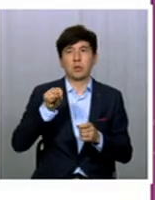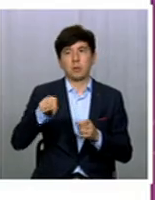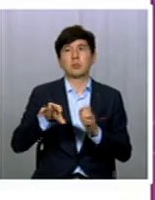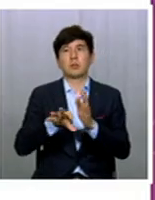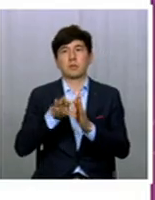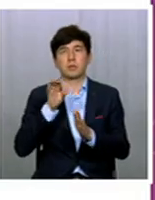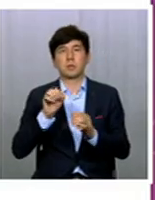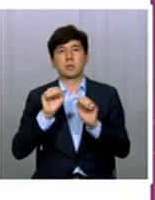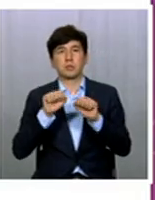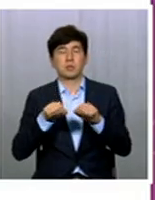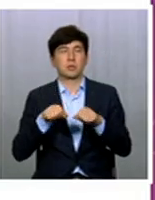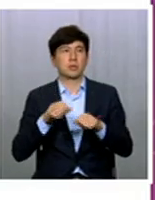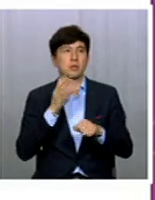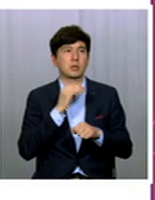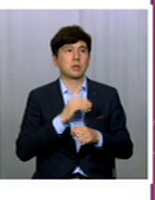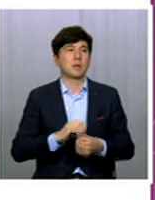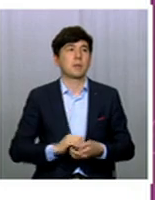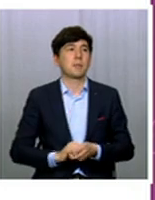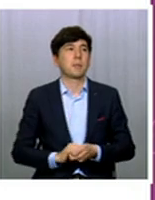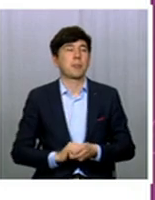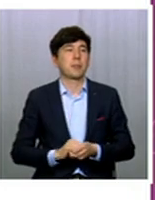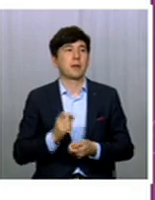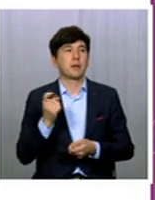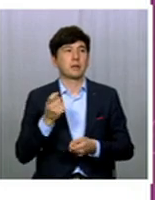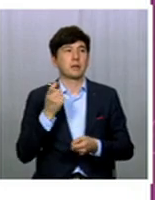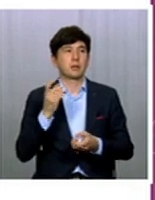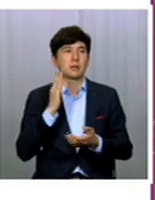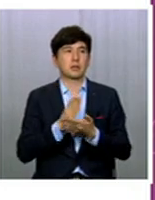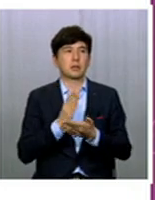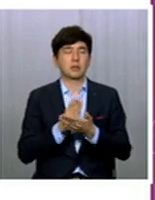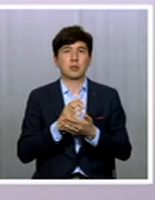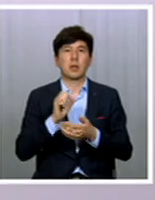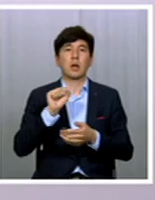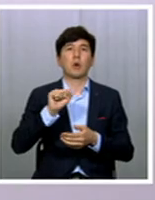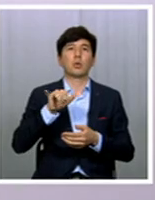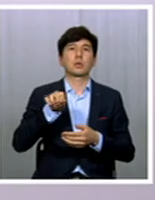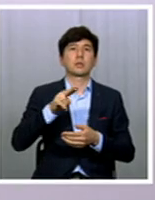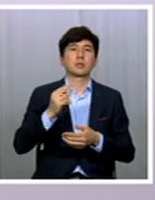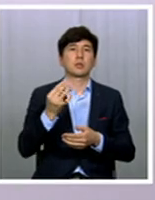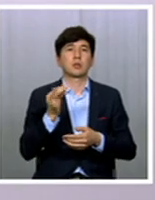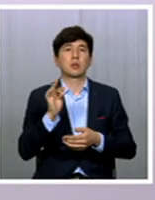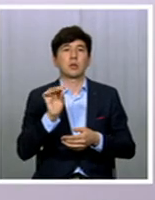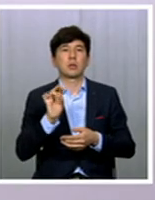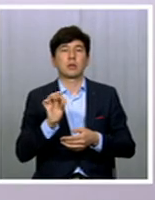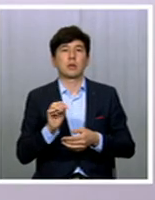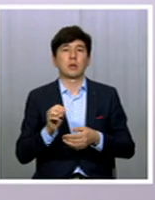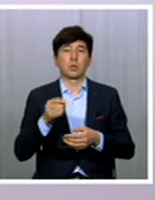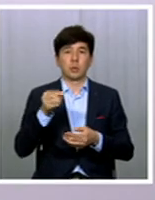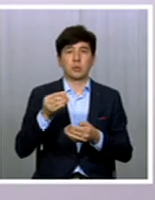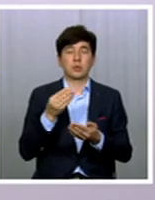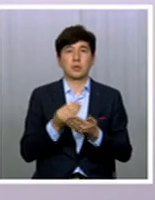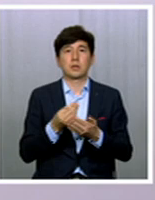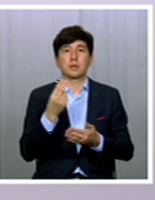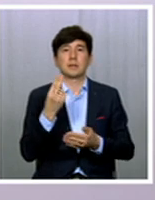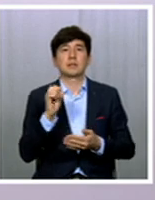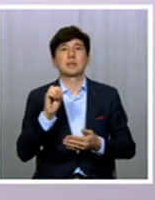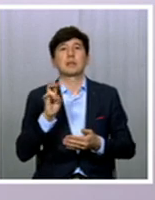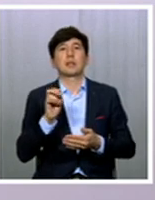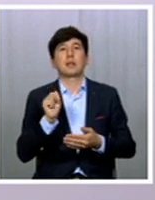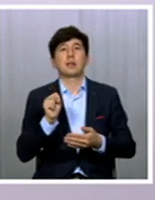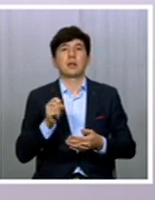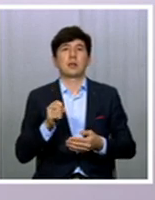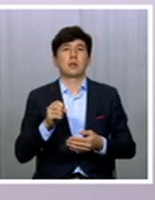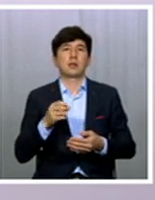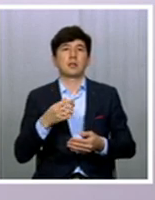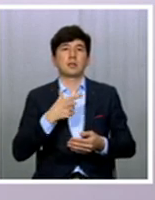сол тауардың қожайыны болып табылады. Аукцион нәтижесінде баға айырмасынан өздеріне пайда табады.